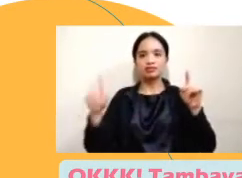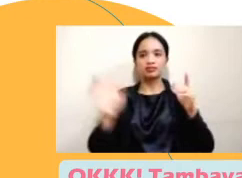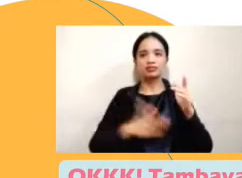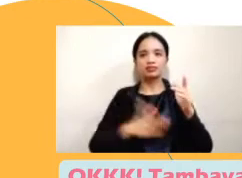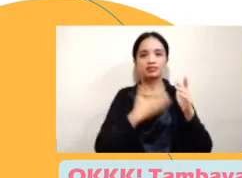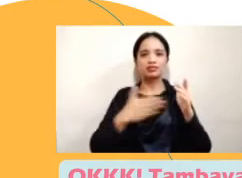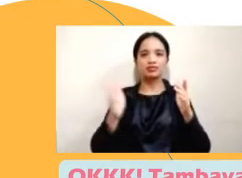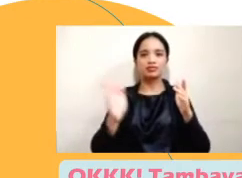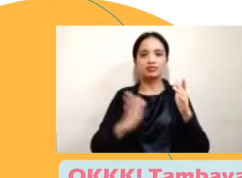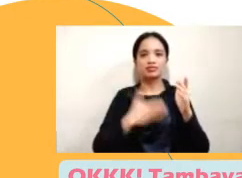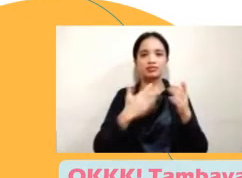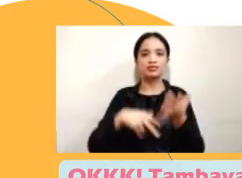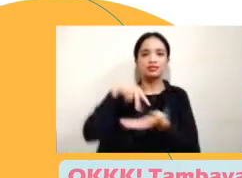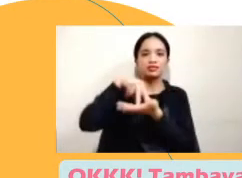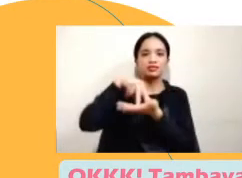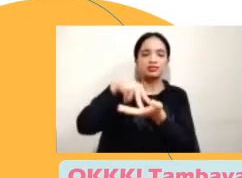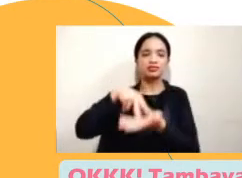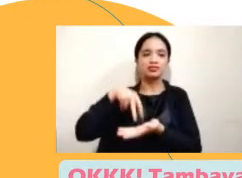tayo, tayo,